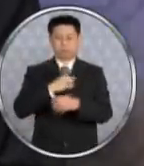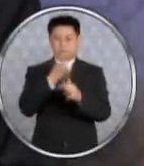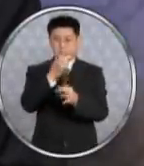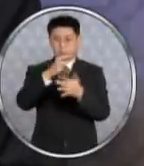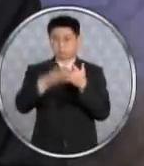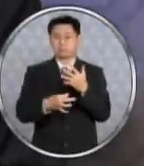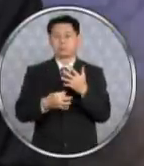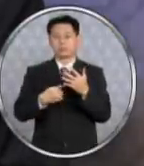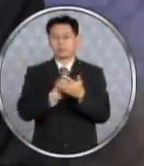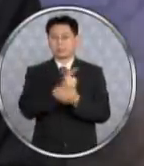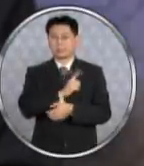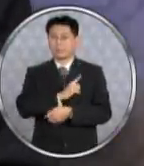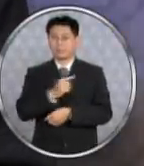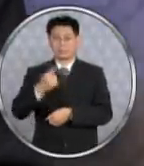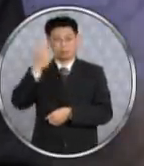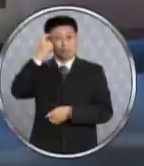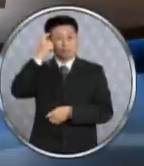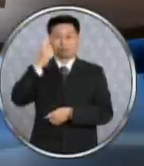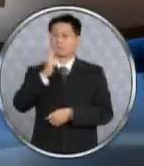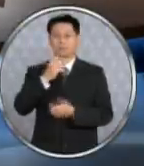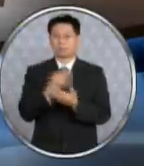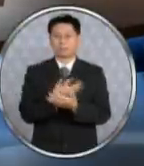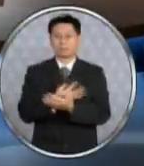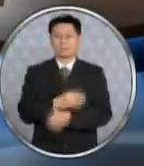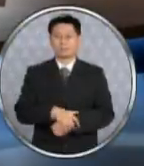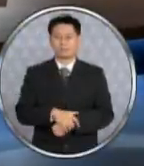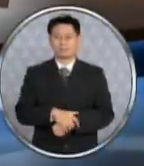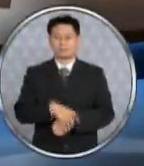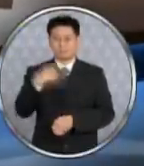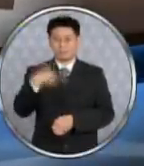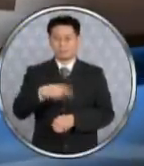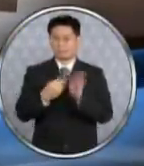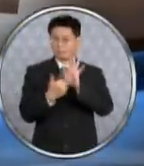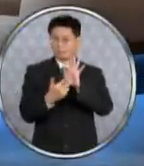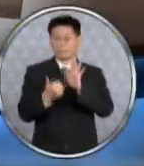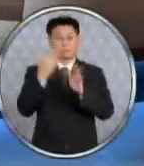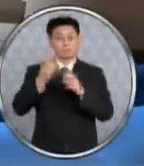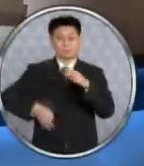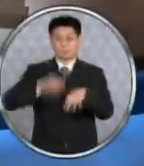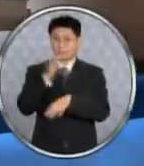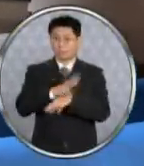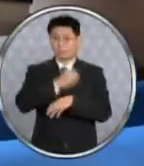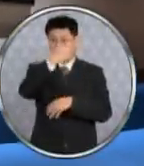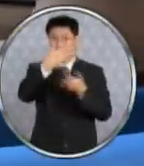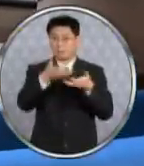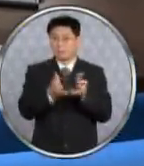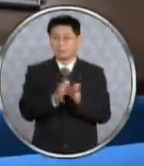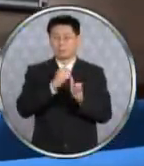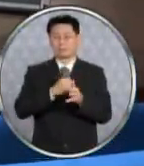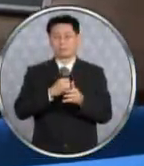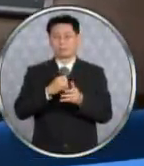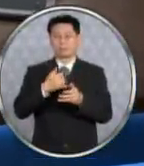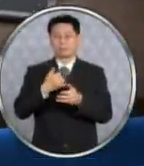靠直觉是不能治国的。今天我要说明如何投资青年、体贴妇女、照顾儿